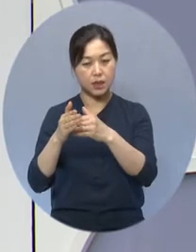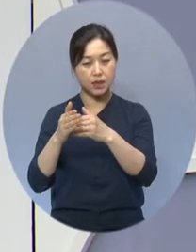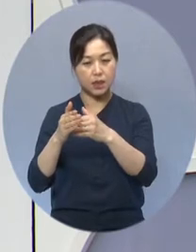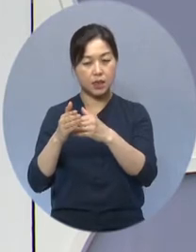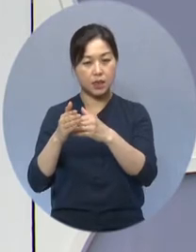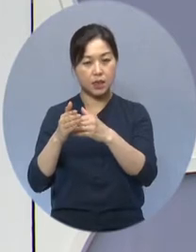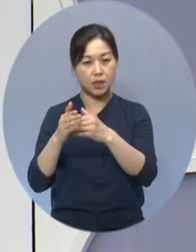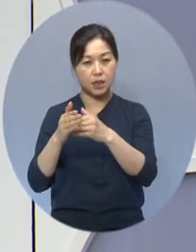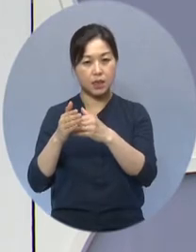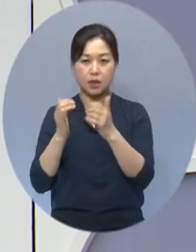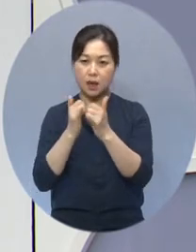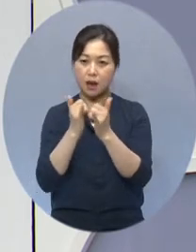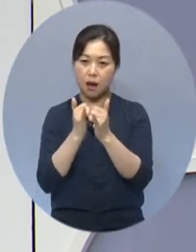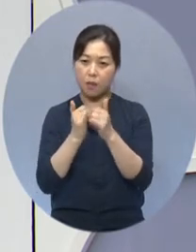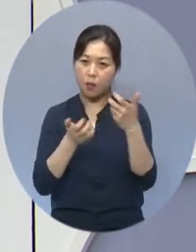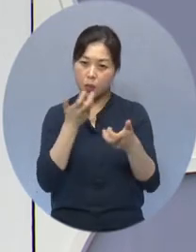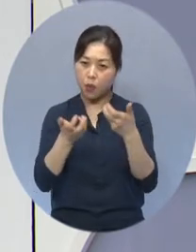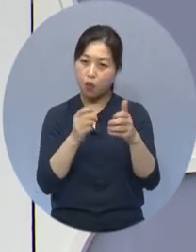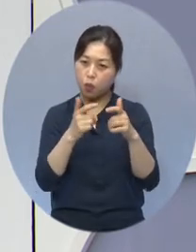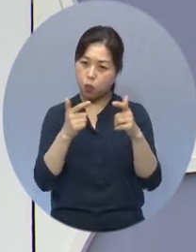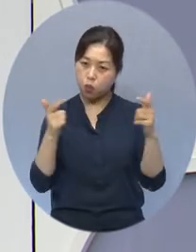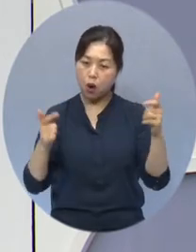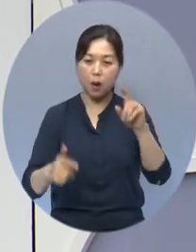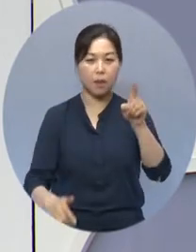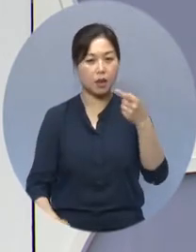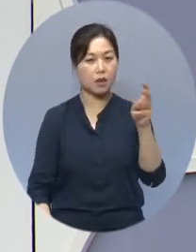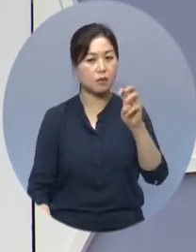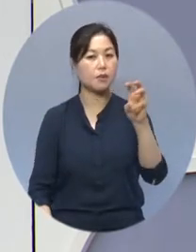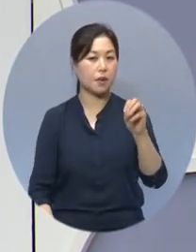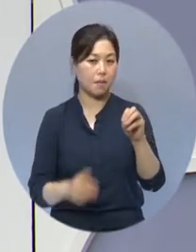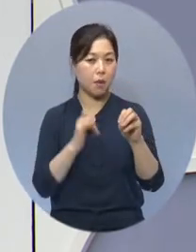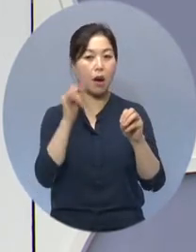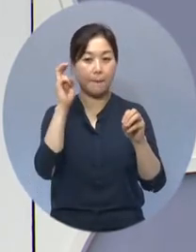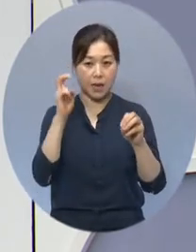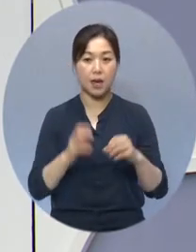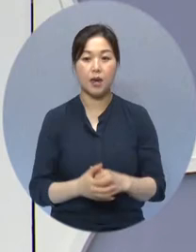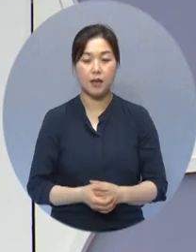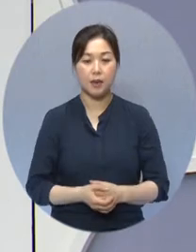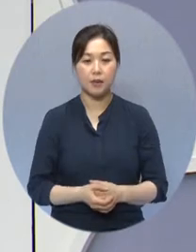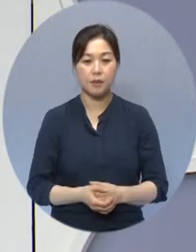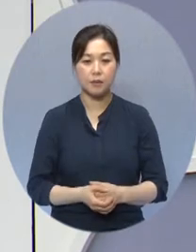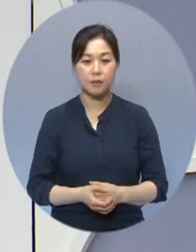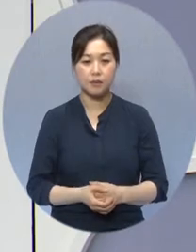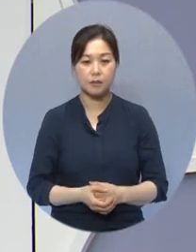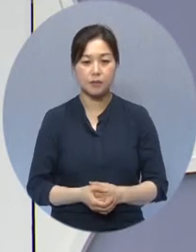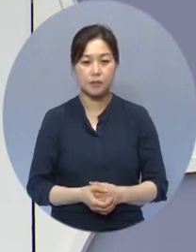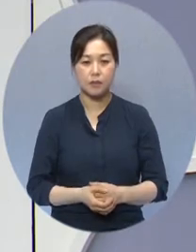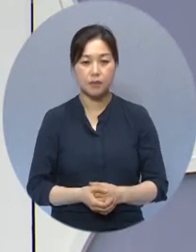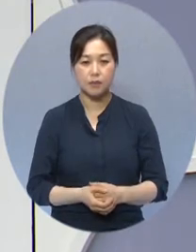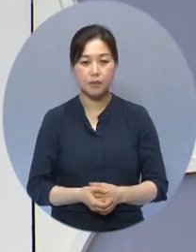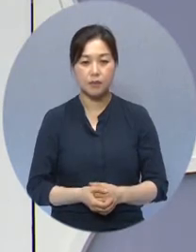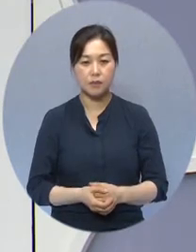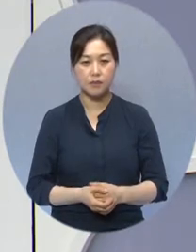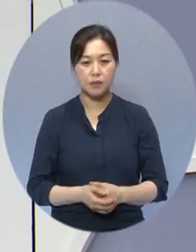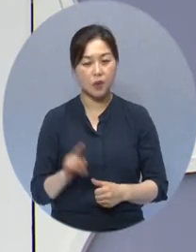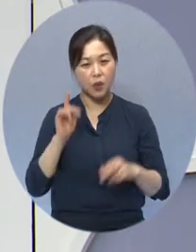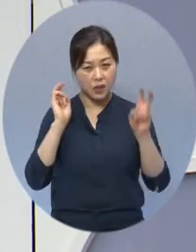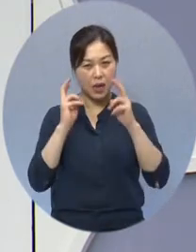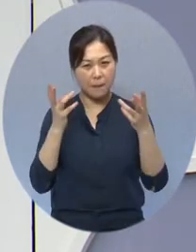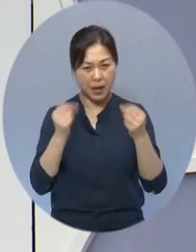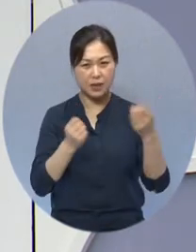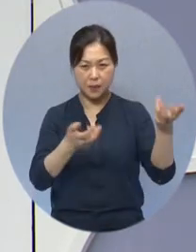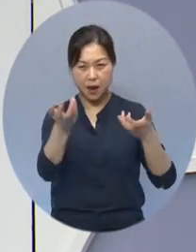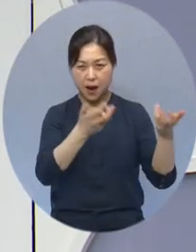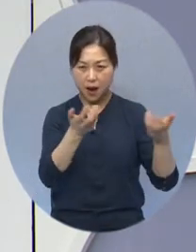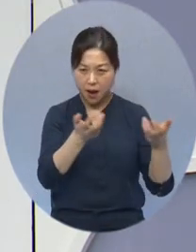한 130만 정도. 거기에 조금 이제 예견하기가 좀 까다로워요. 기업들이 하도 많이 들어오니까.